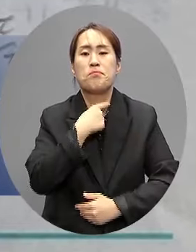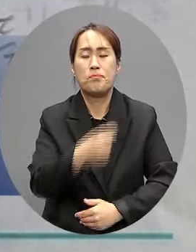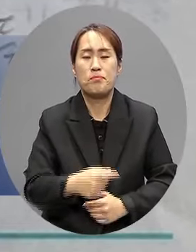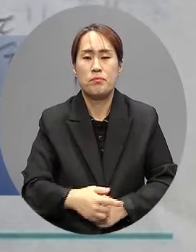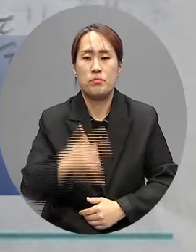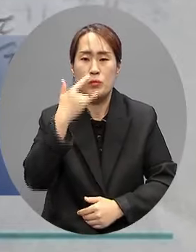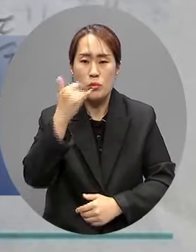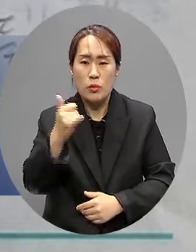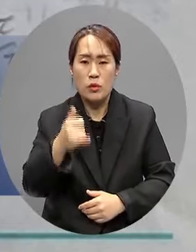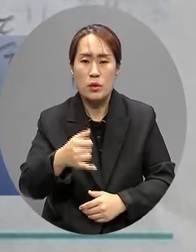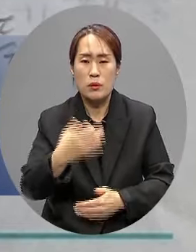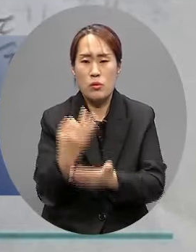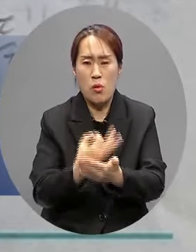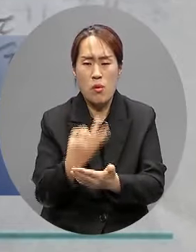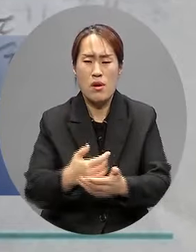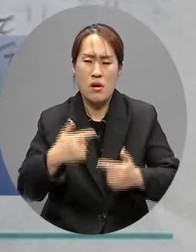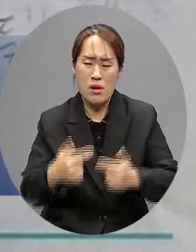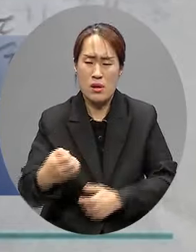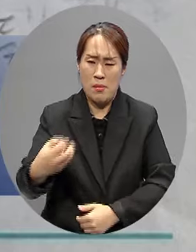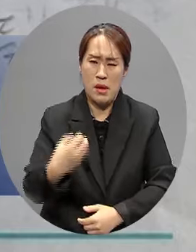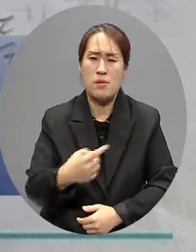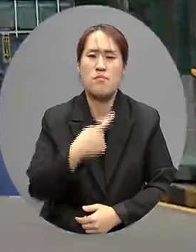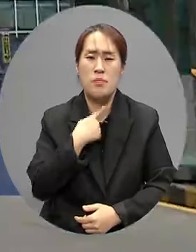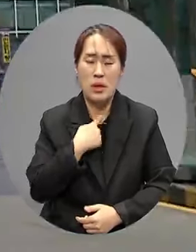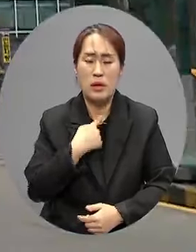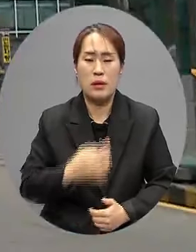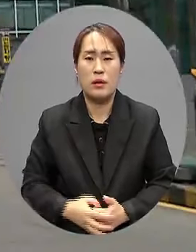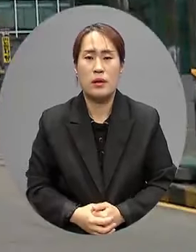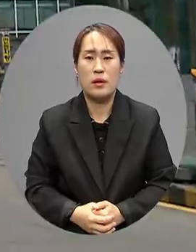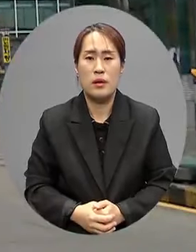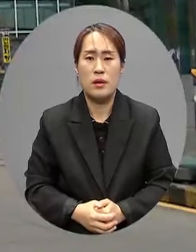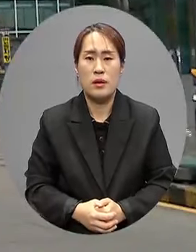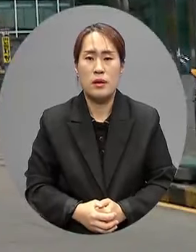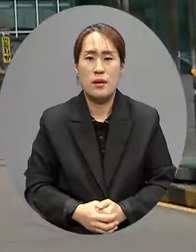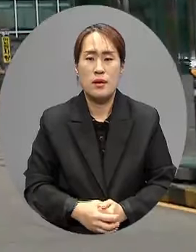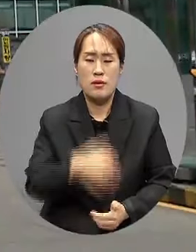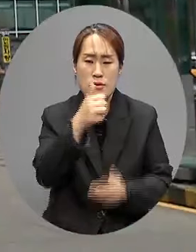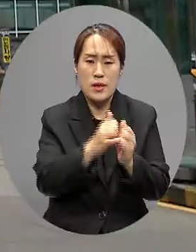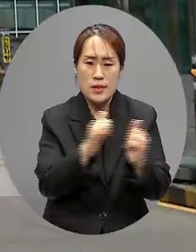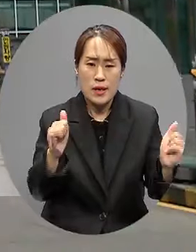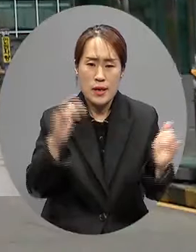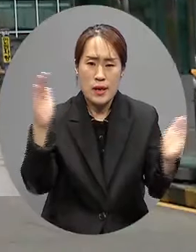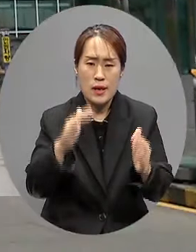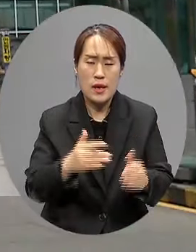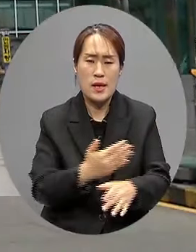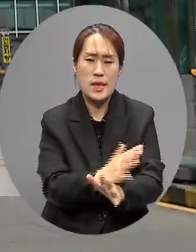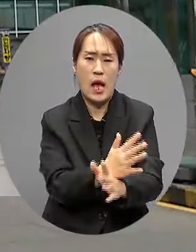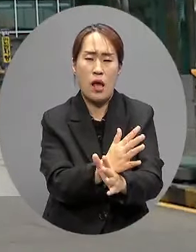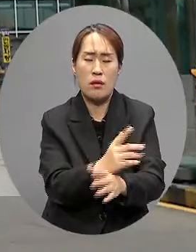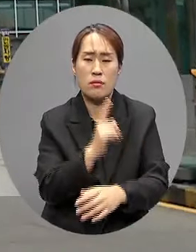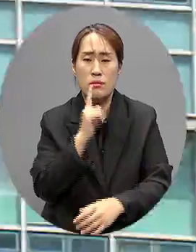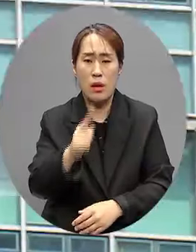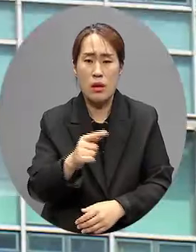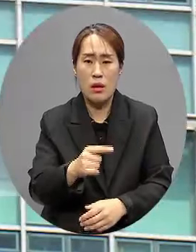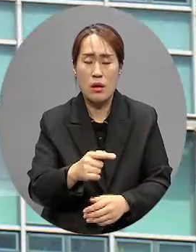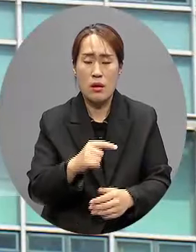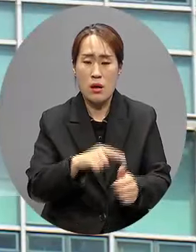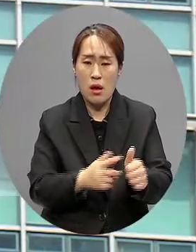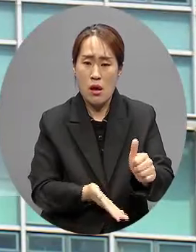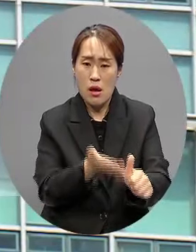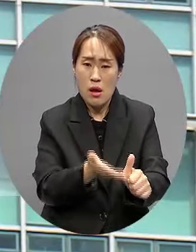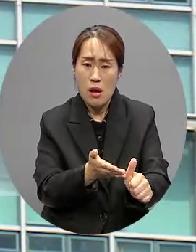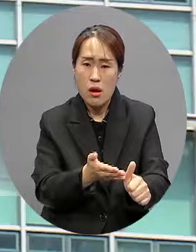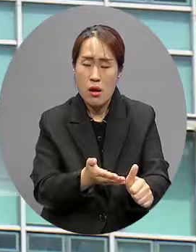엄마 아빠 호강시켜 주는 거라고 늘 이야기하고 다녔어요 가해 학생들은 조사 과정에서 장난치다 그랬다며 성폭력이라고